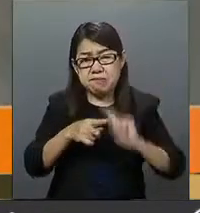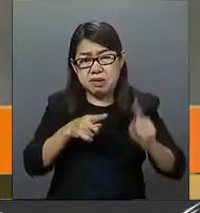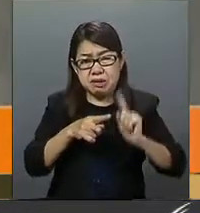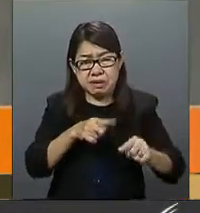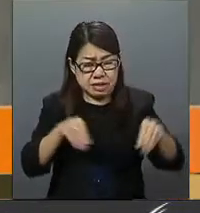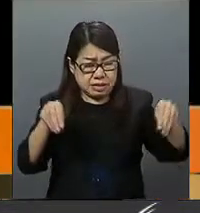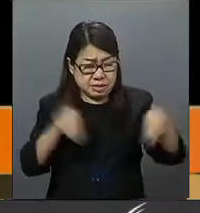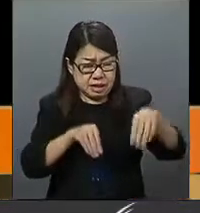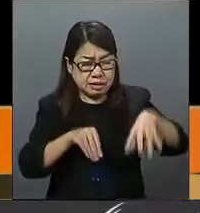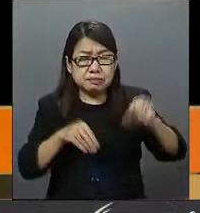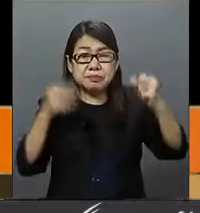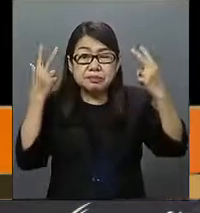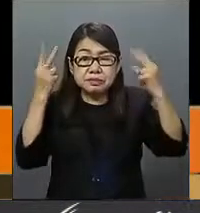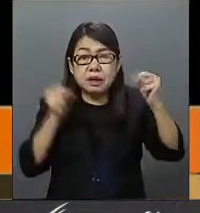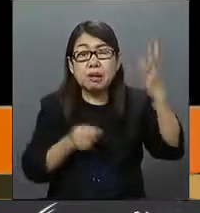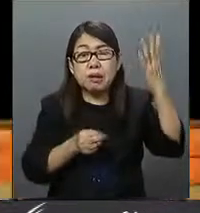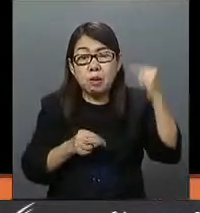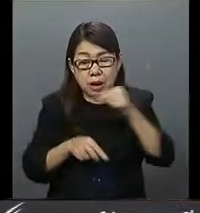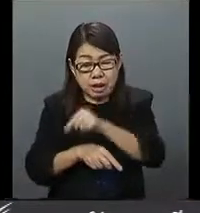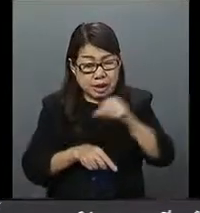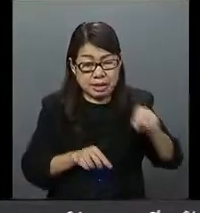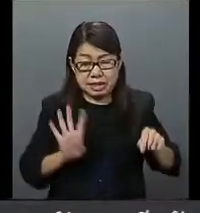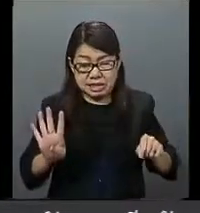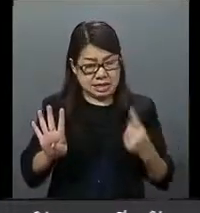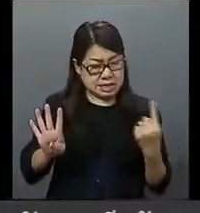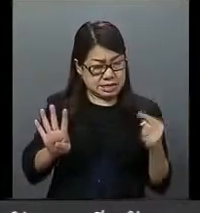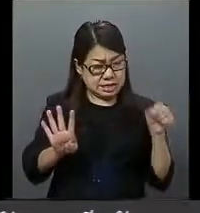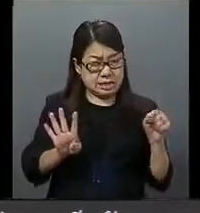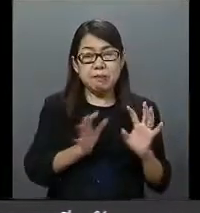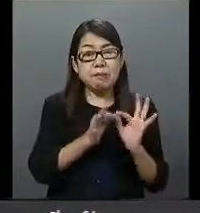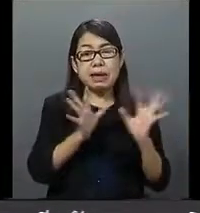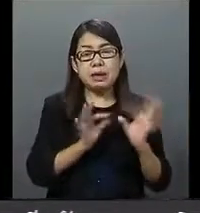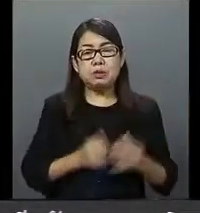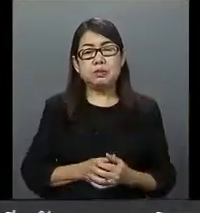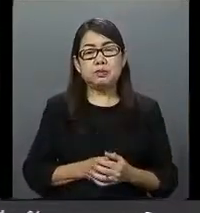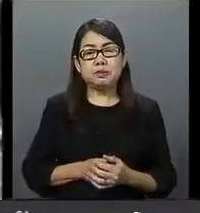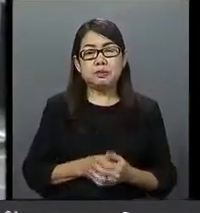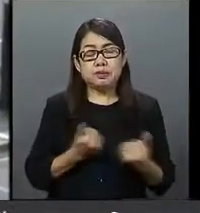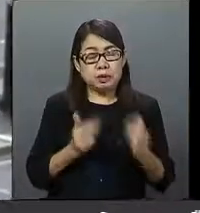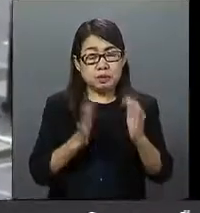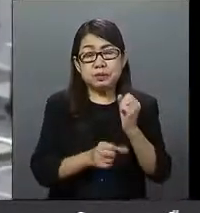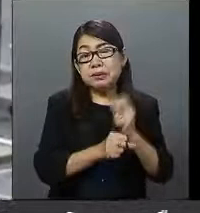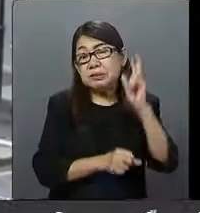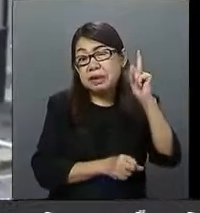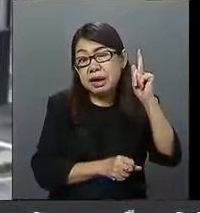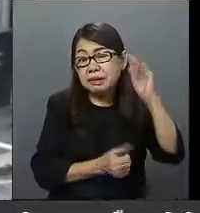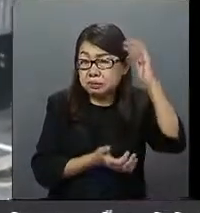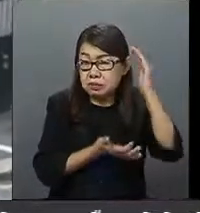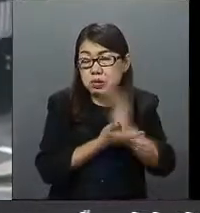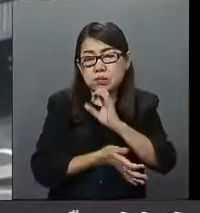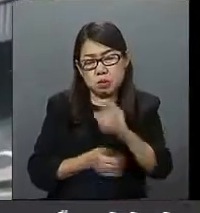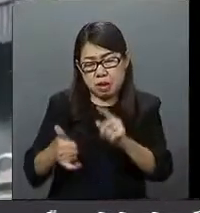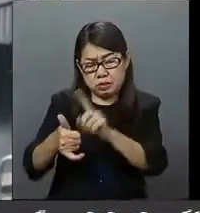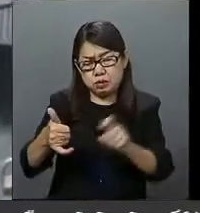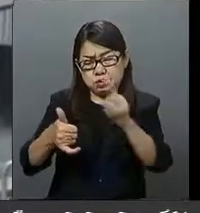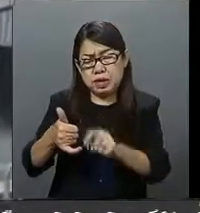นตรีในกรุงลอนดอนเมื่อวานนี้แต่อย่างใดขณะที่เจ้าหน้าที่ข่าวกรองเองเปิดเผยว่าชายต้องสงสัยคนดังกล่าวอา